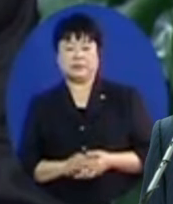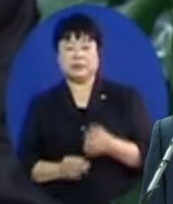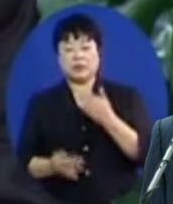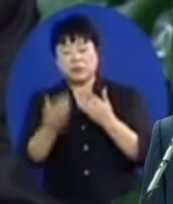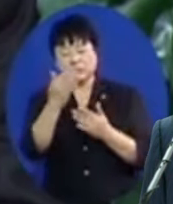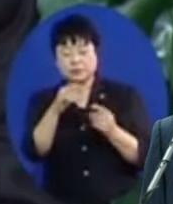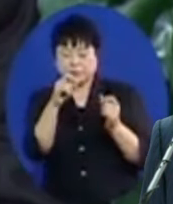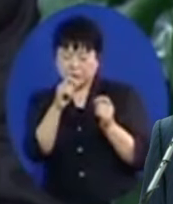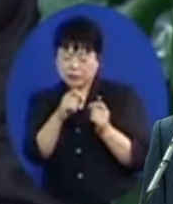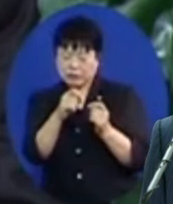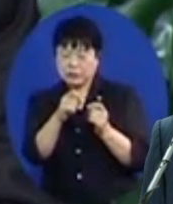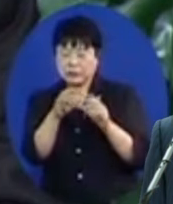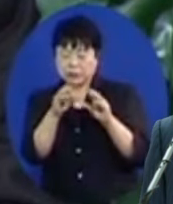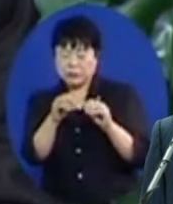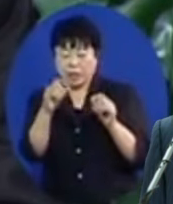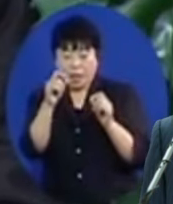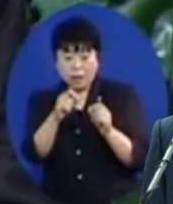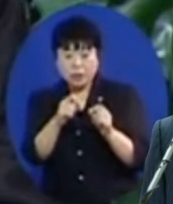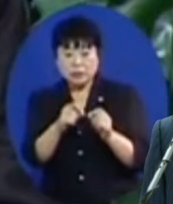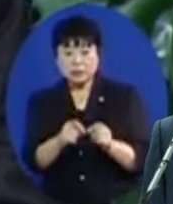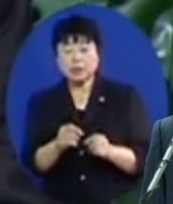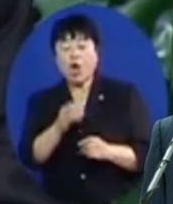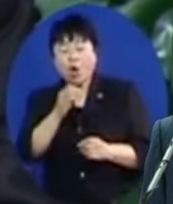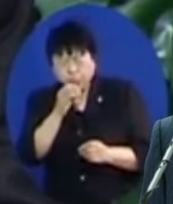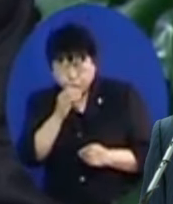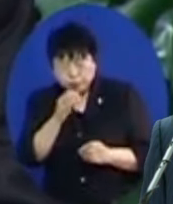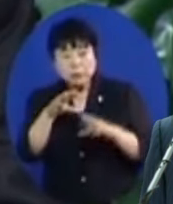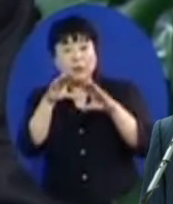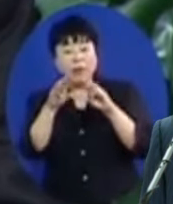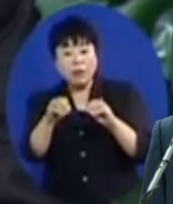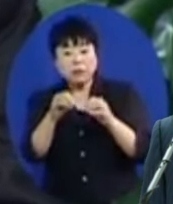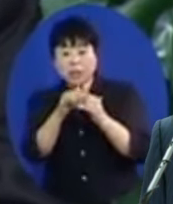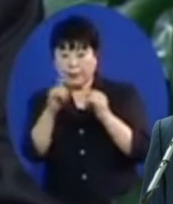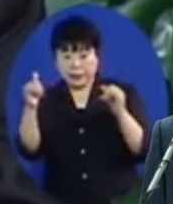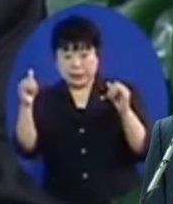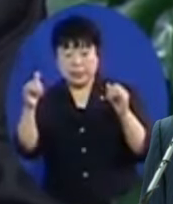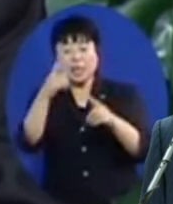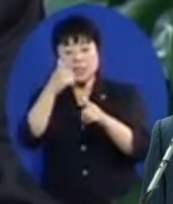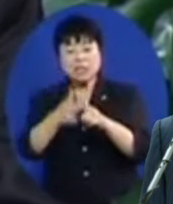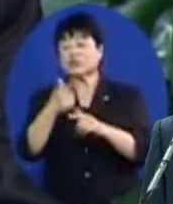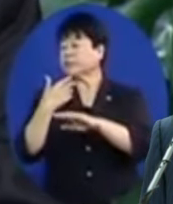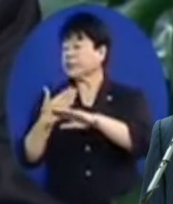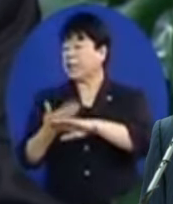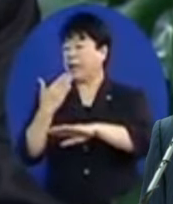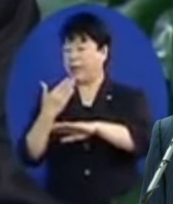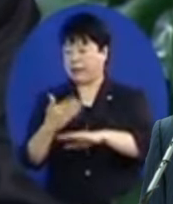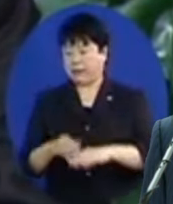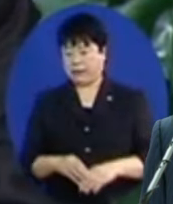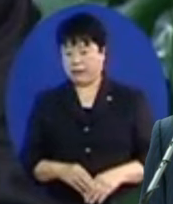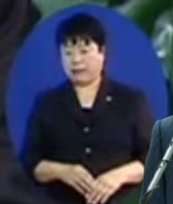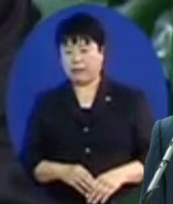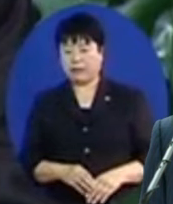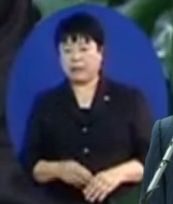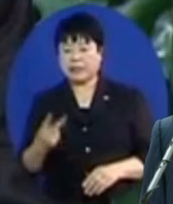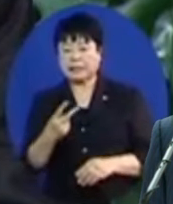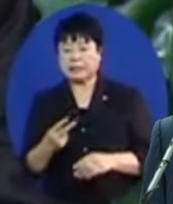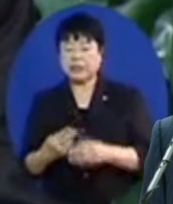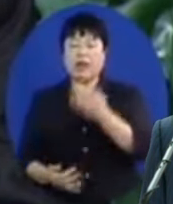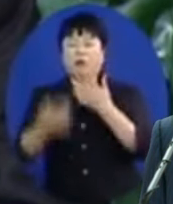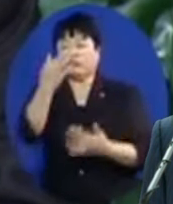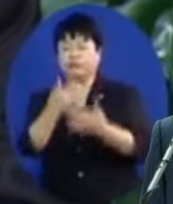꺼져가는 등불을 우리 사람들은 쉽게 훅 불어서 꺼버리는 것입니다. 그러나 예수님은 그것을 도로